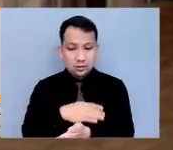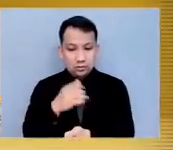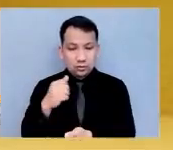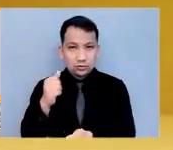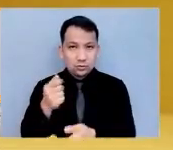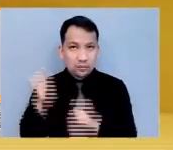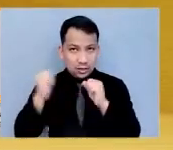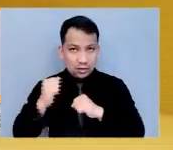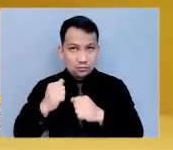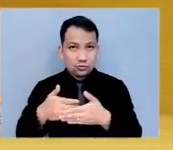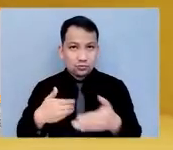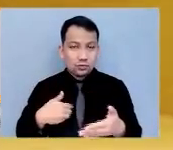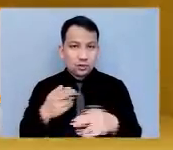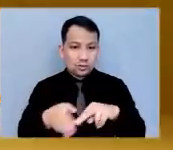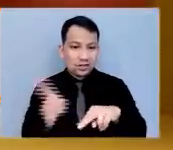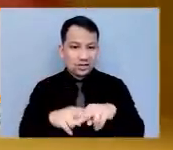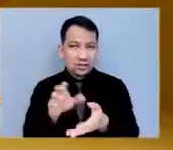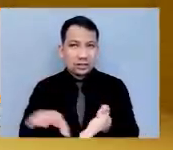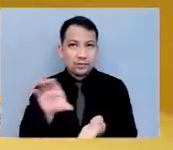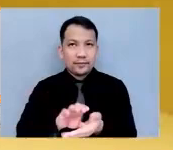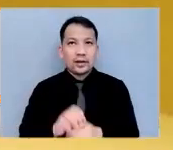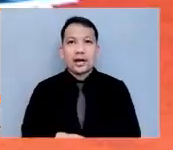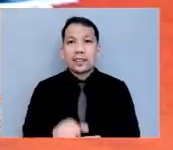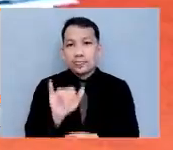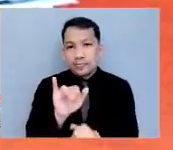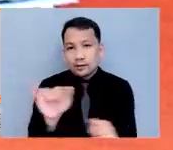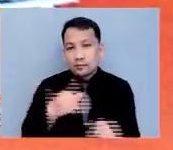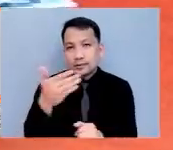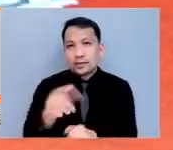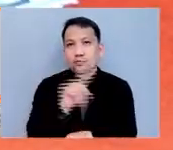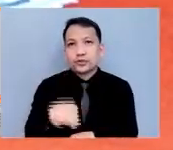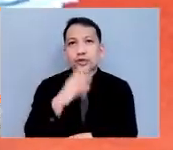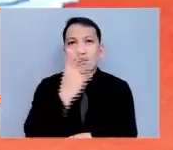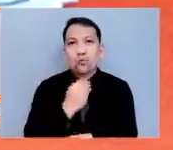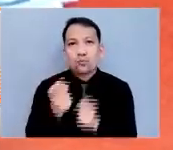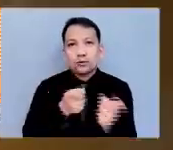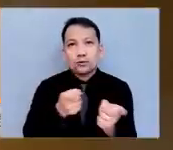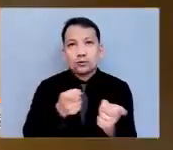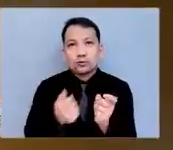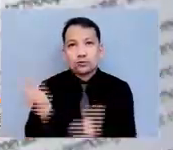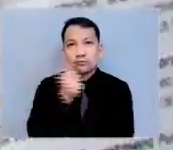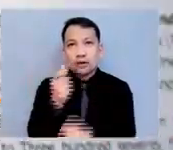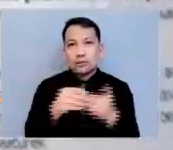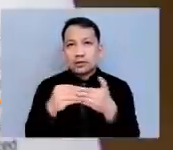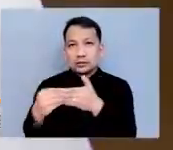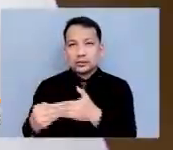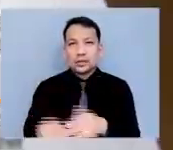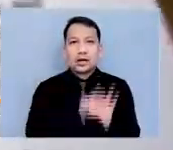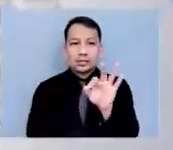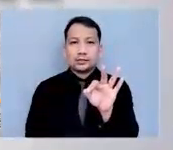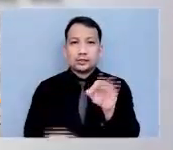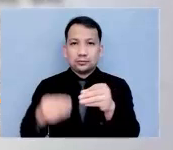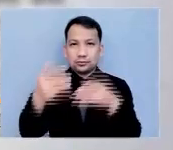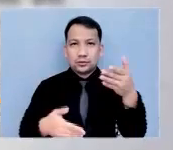Corporation. Ang isa pang tanong, sinong mamamahala ng bilyong-bilyong pisong investment? 9 na opisyal ang tatayong